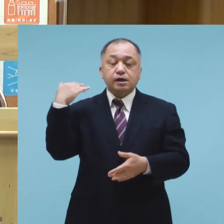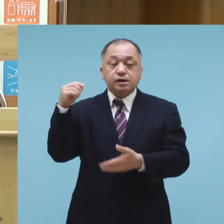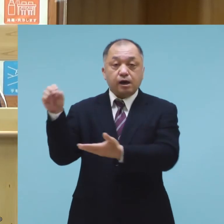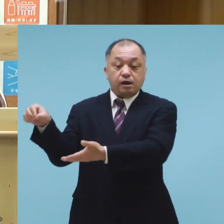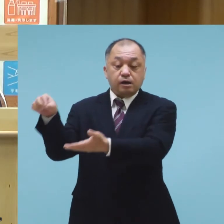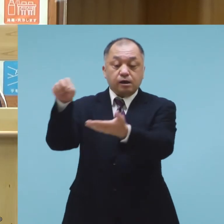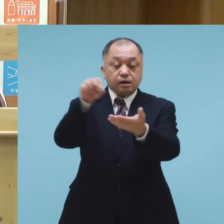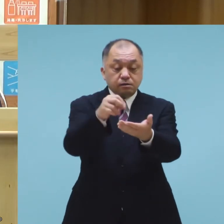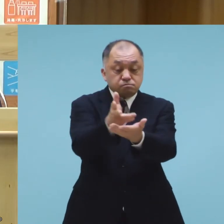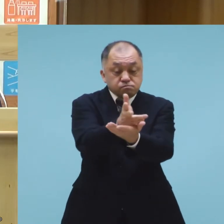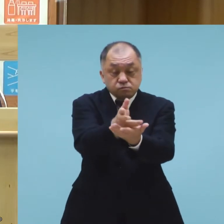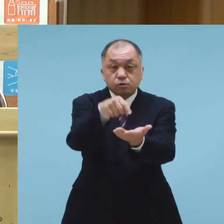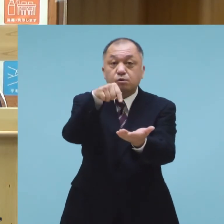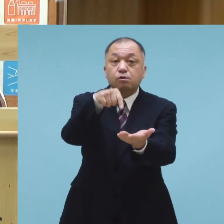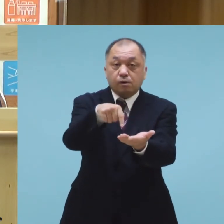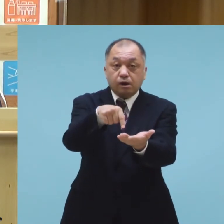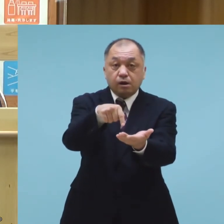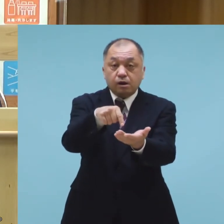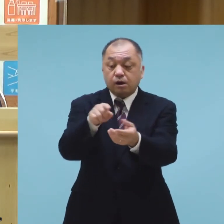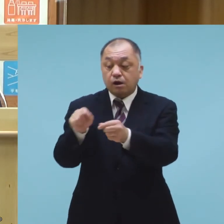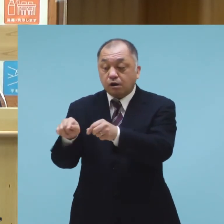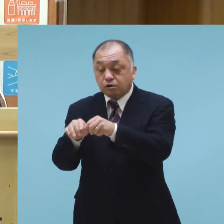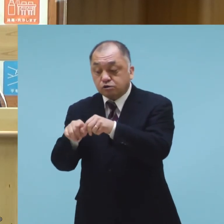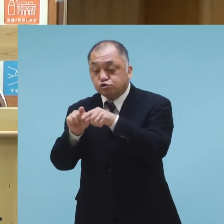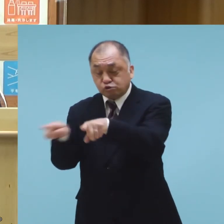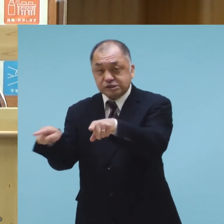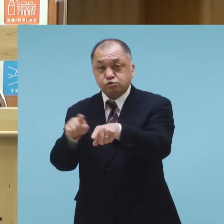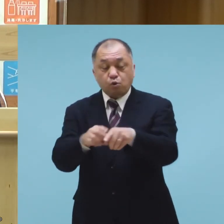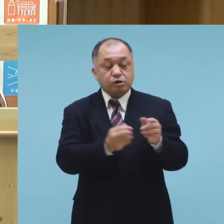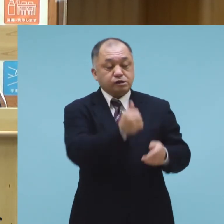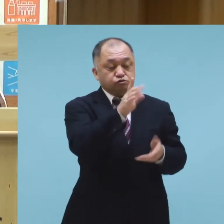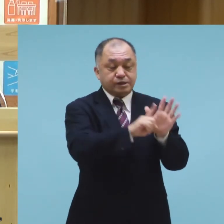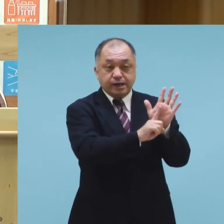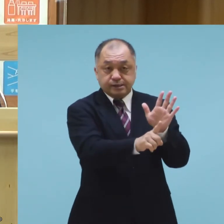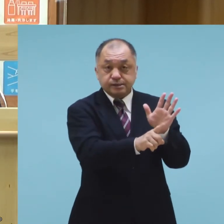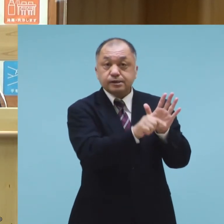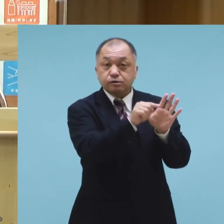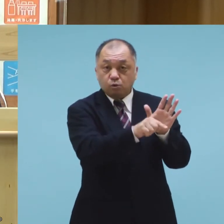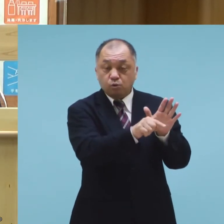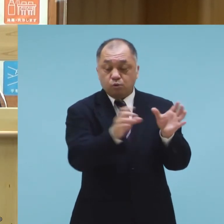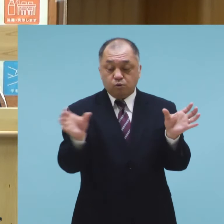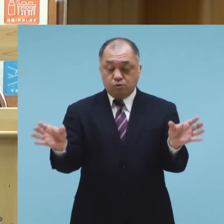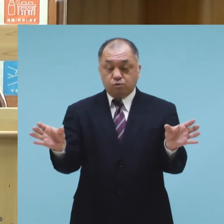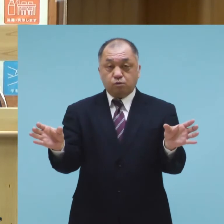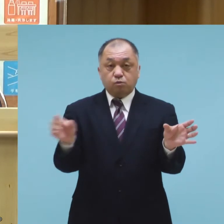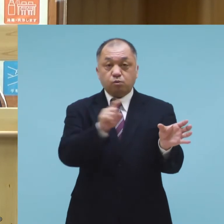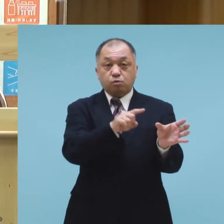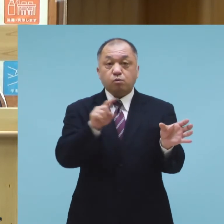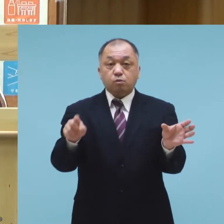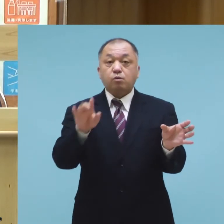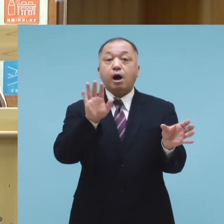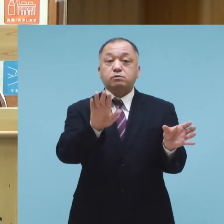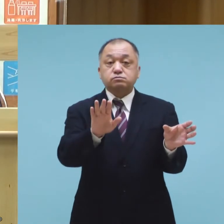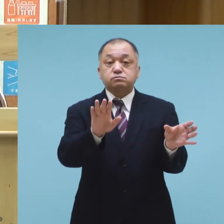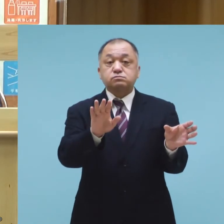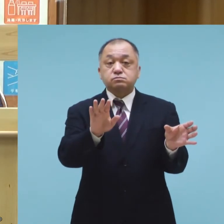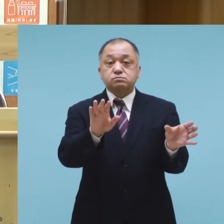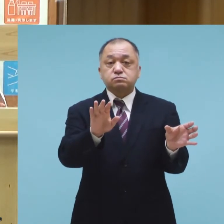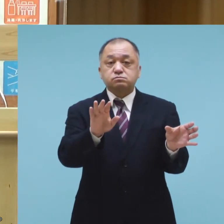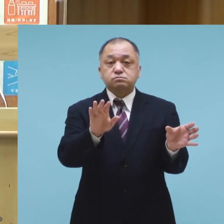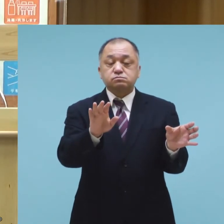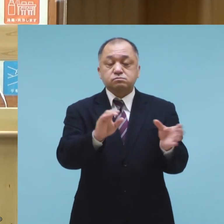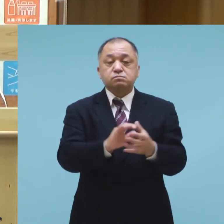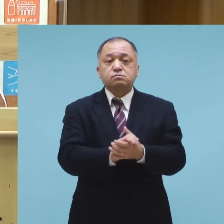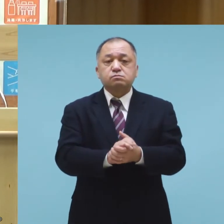がまん延防止等重点措置と緊急事態宣言だ緊急事態措置ってあるんですけども、結